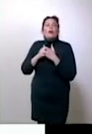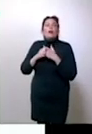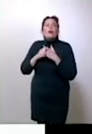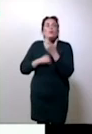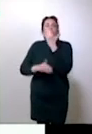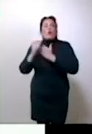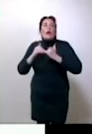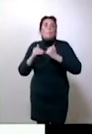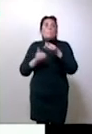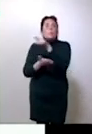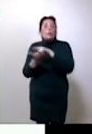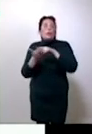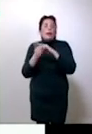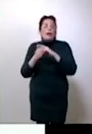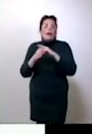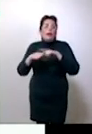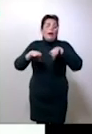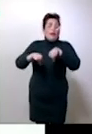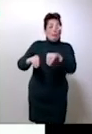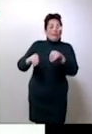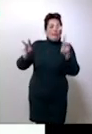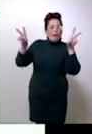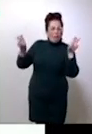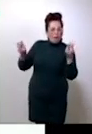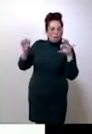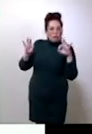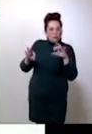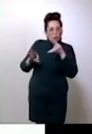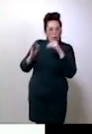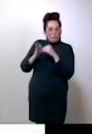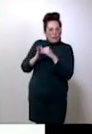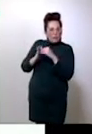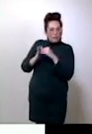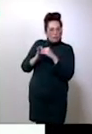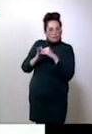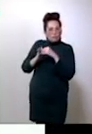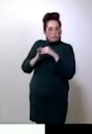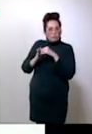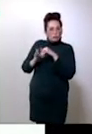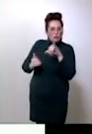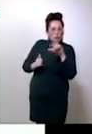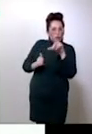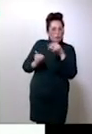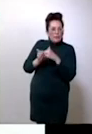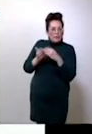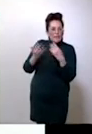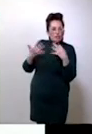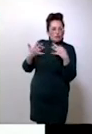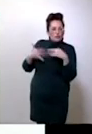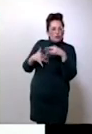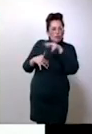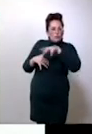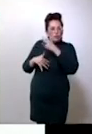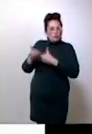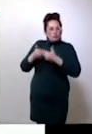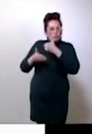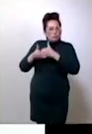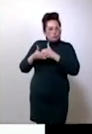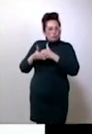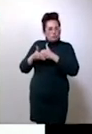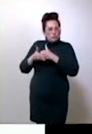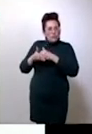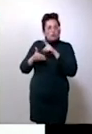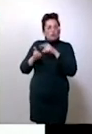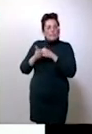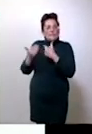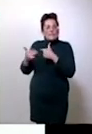sur des constructions de 3 000 à 3 900 logements de 2017 à 2019, dont 1 000 à